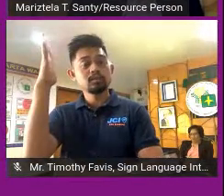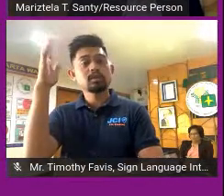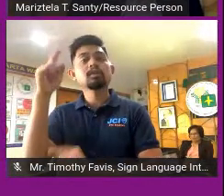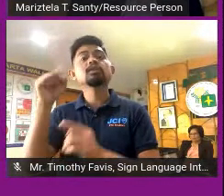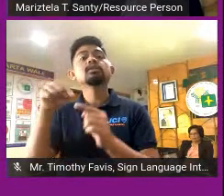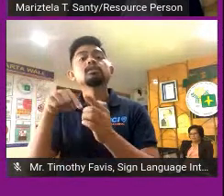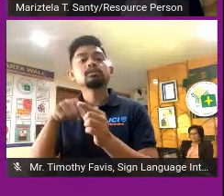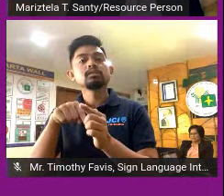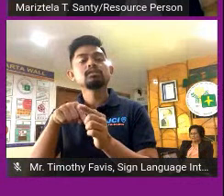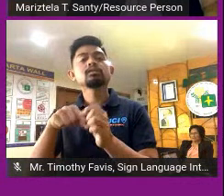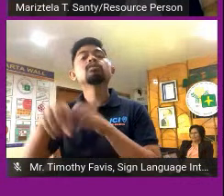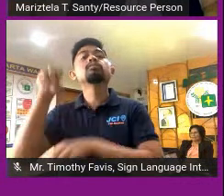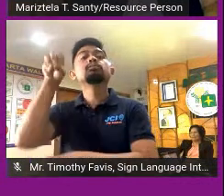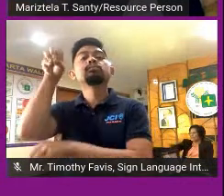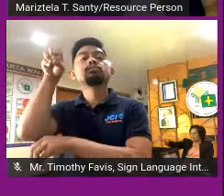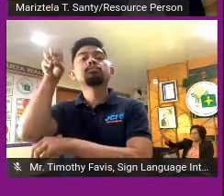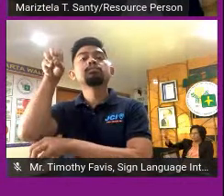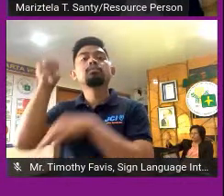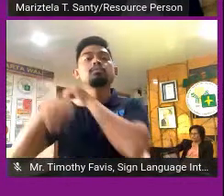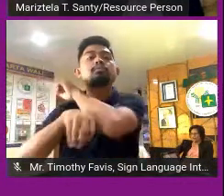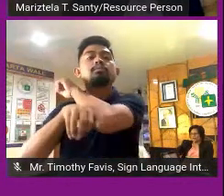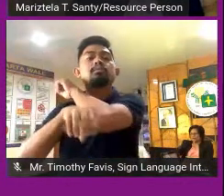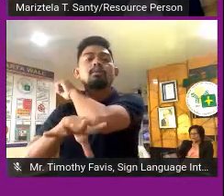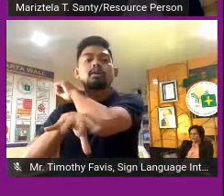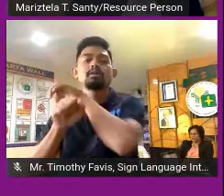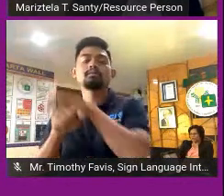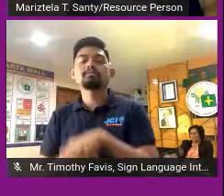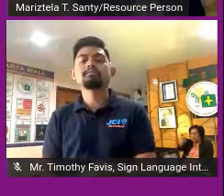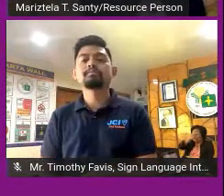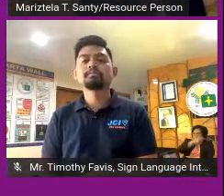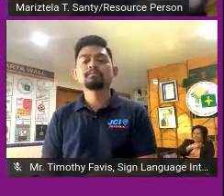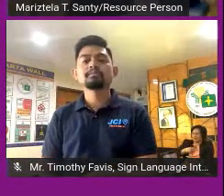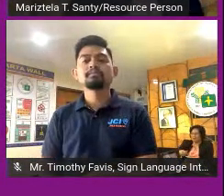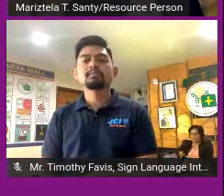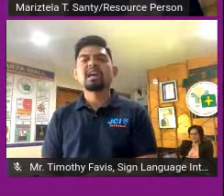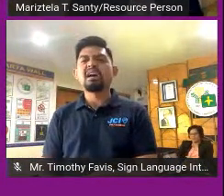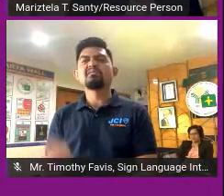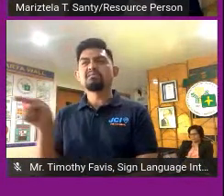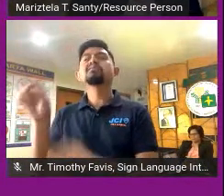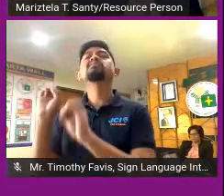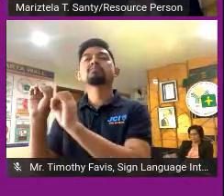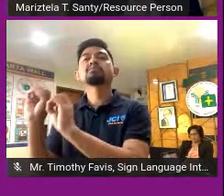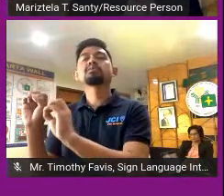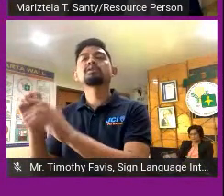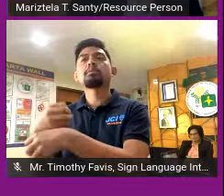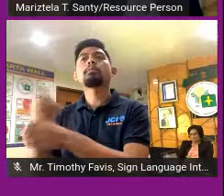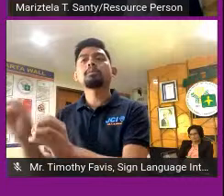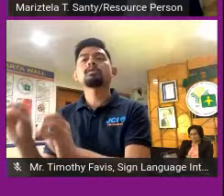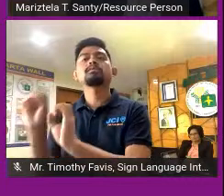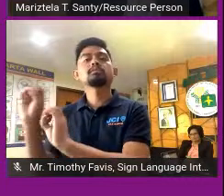Ano po? Di mo man sabihin, siguro tinuro yan ng teacher mo, tinuro yan ng opisina mo.